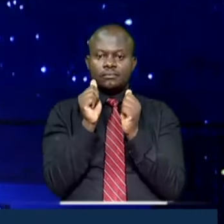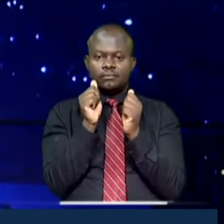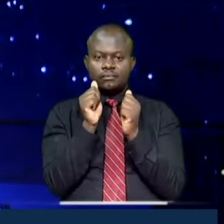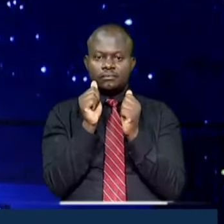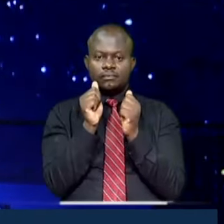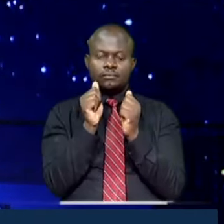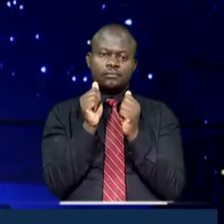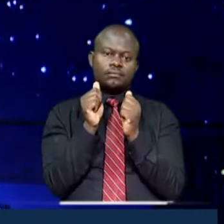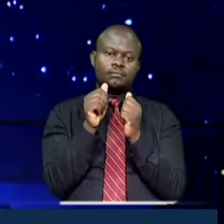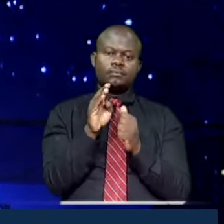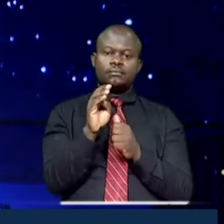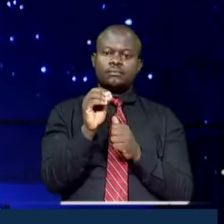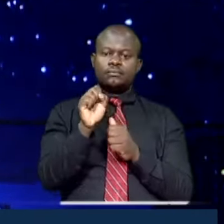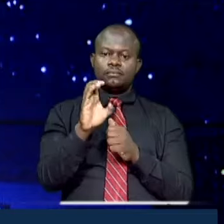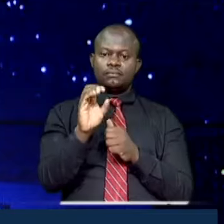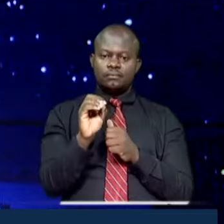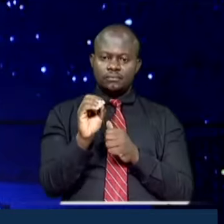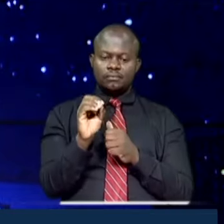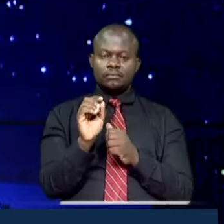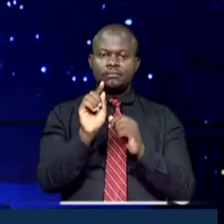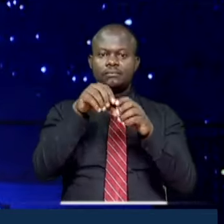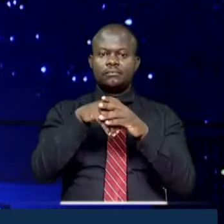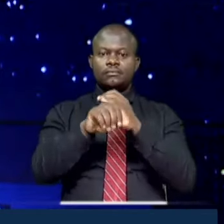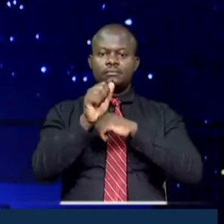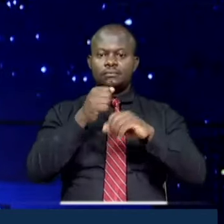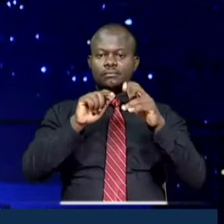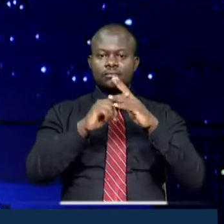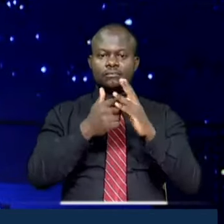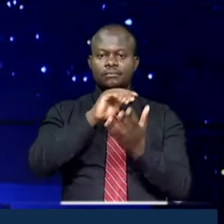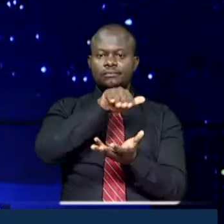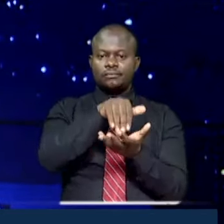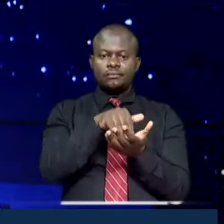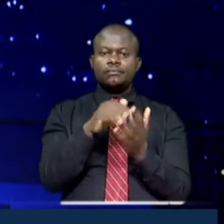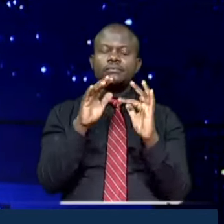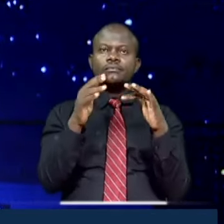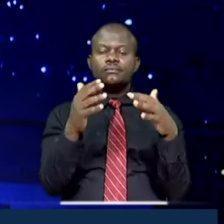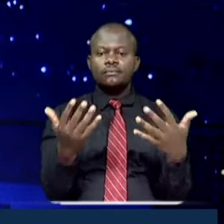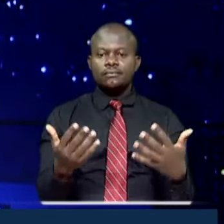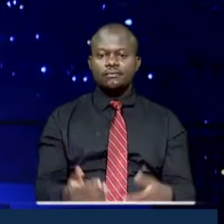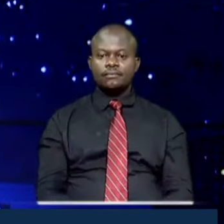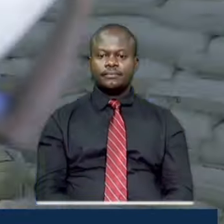Kwizera ari kumwe na Byron Ndayambaje bagiye mu muhango wo gutangiza iki kigo. Byari byifashe bite, Bosco?